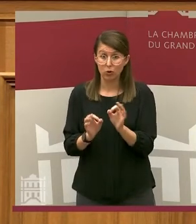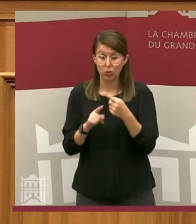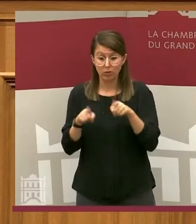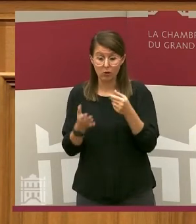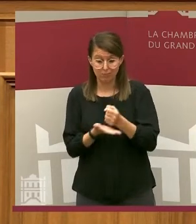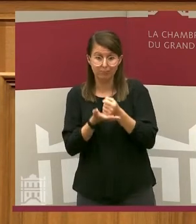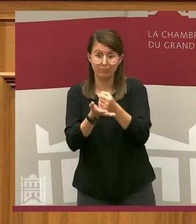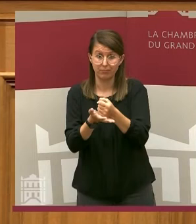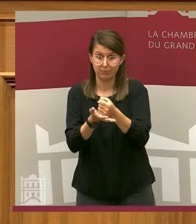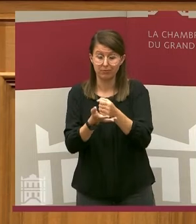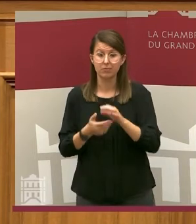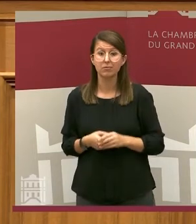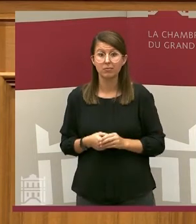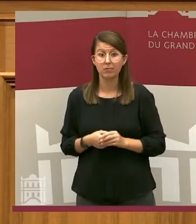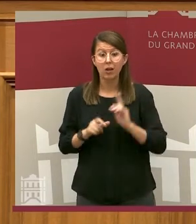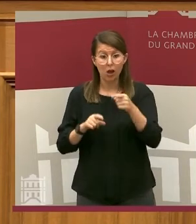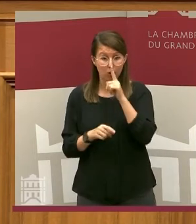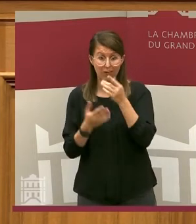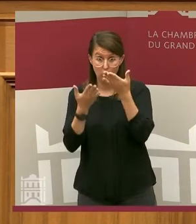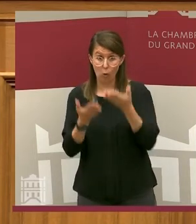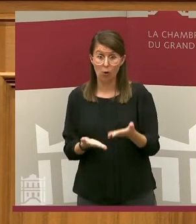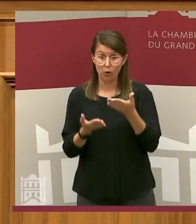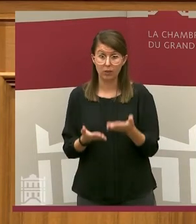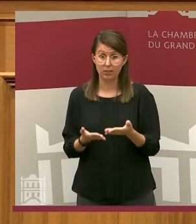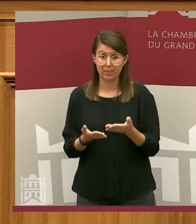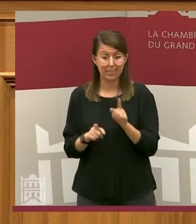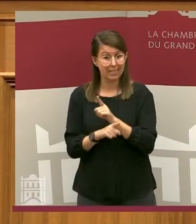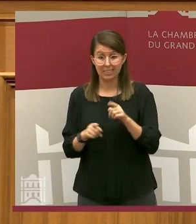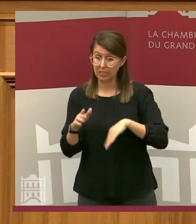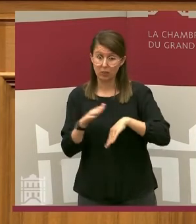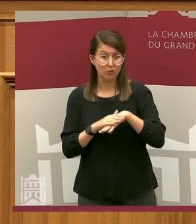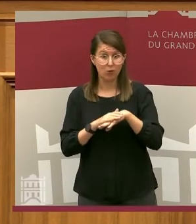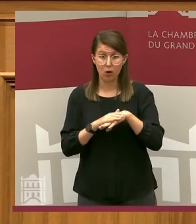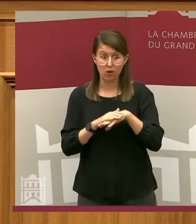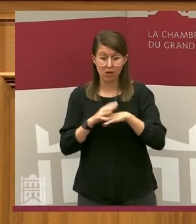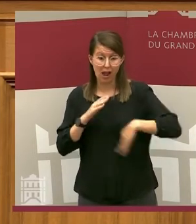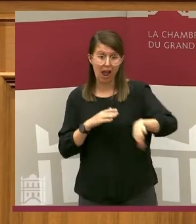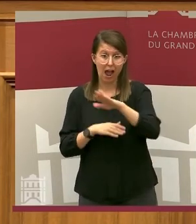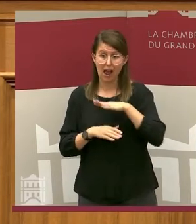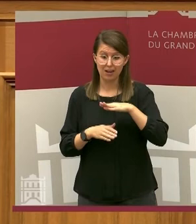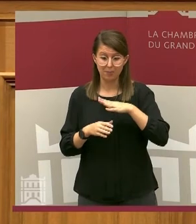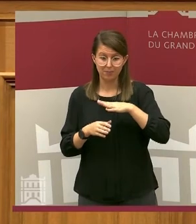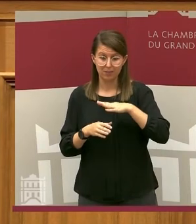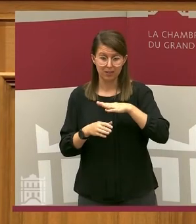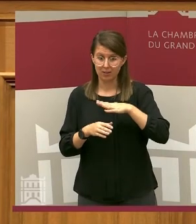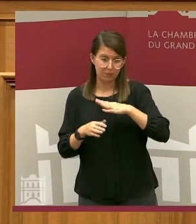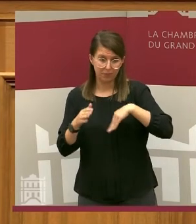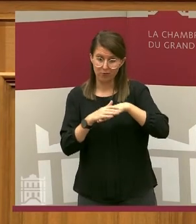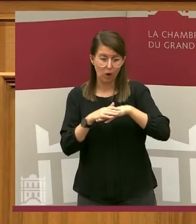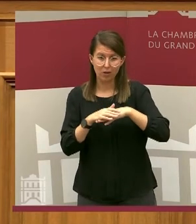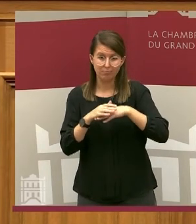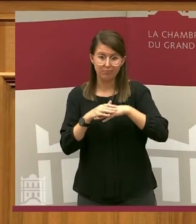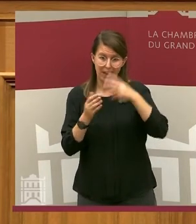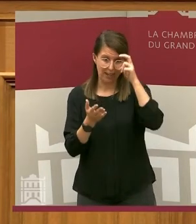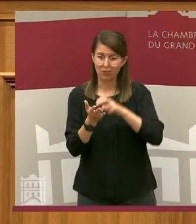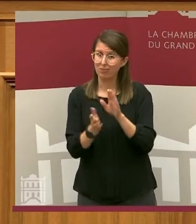sie. Auch wenn wir Stand heute noch nicht zu 100% mit allen Aspekten einverstanden sind. Wir geben uns zum